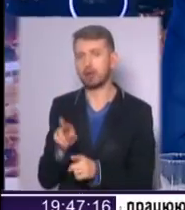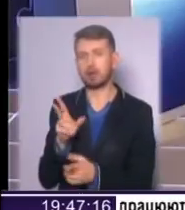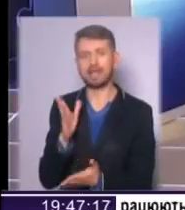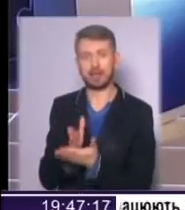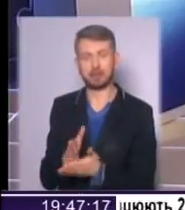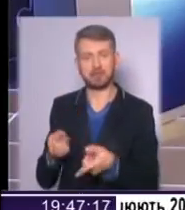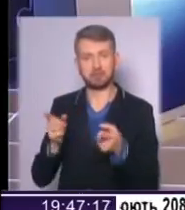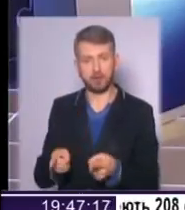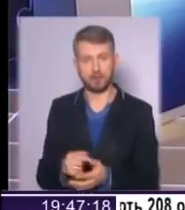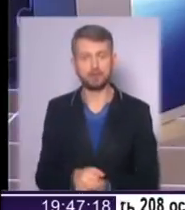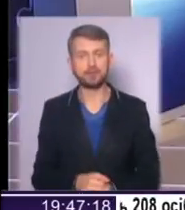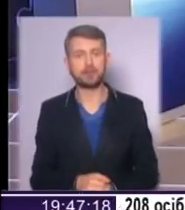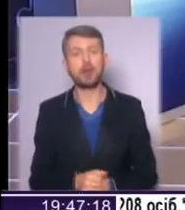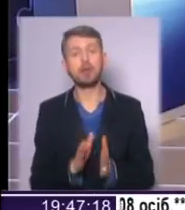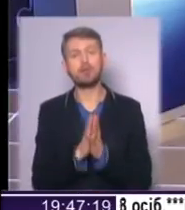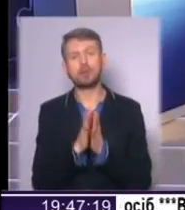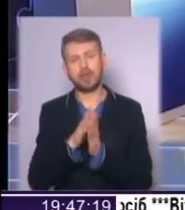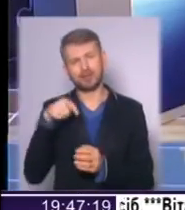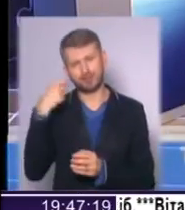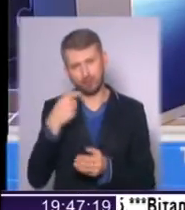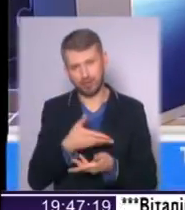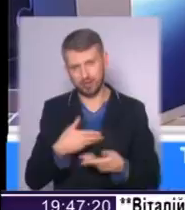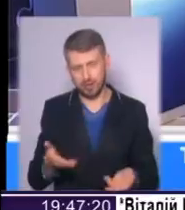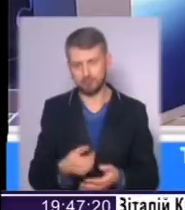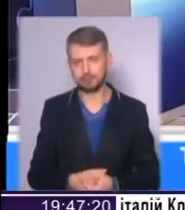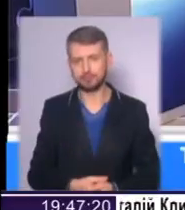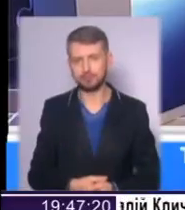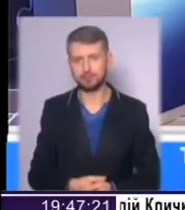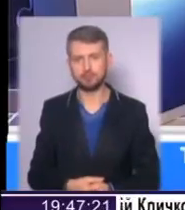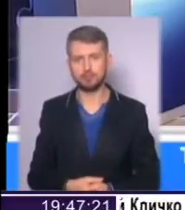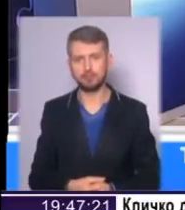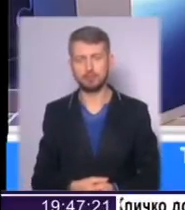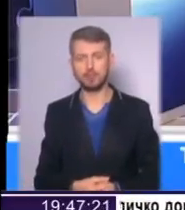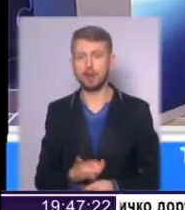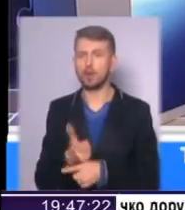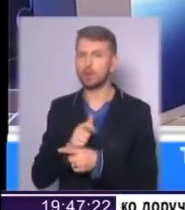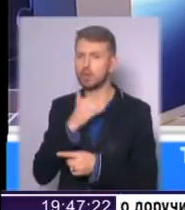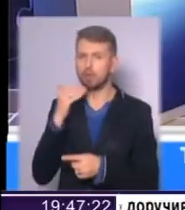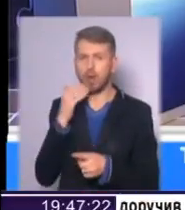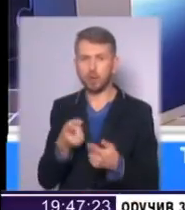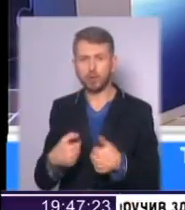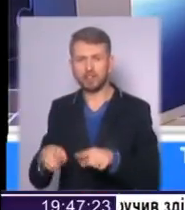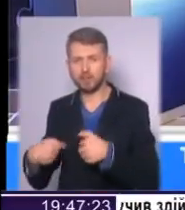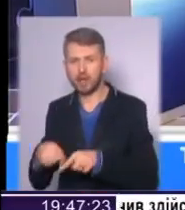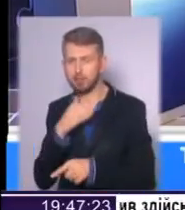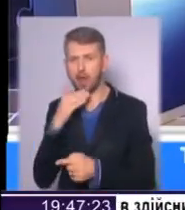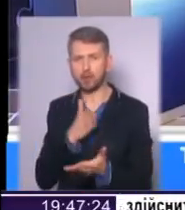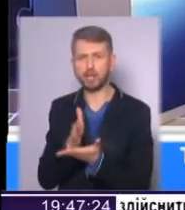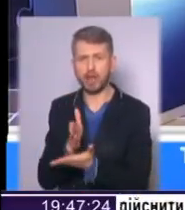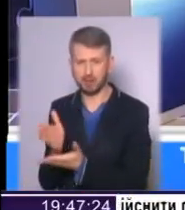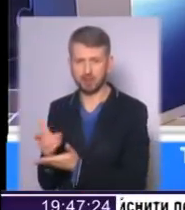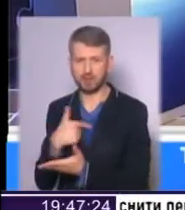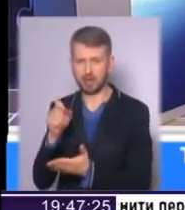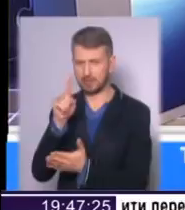насправді. 223-09-71, будь ласка, долучайтеся до нашої дискусії. Дуже багато сфер і дуже багато напрямків. Я сформулюю